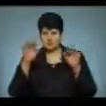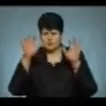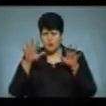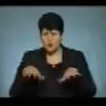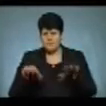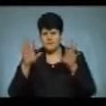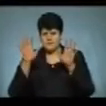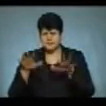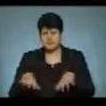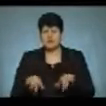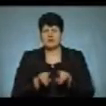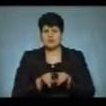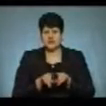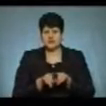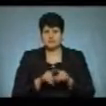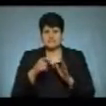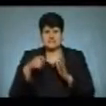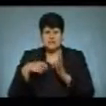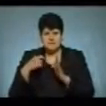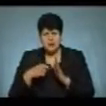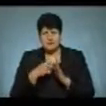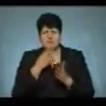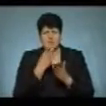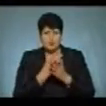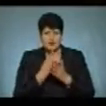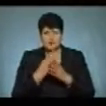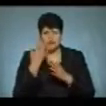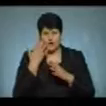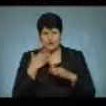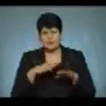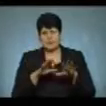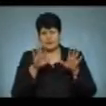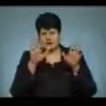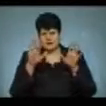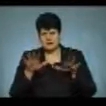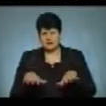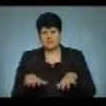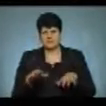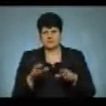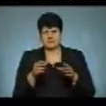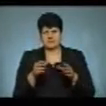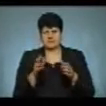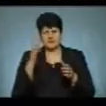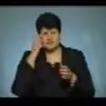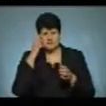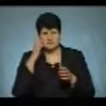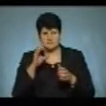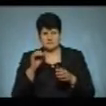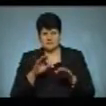Тут неодноразово так само знімали і показували, коли він лежав, копоть лежала на